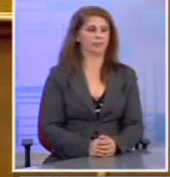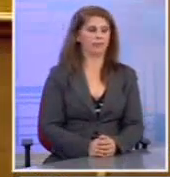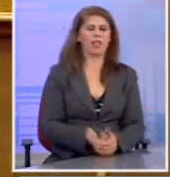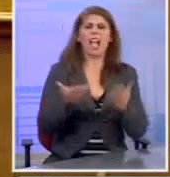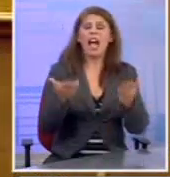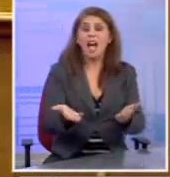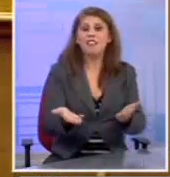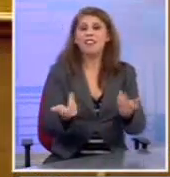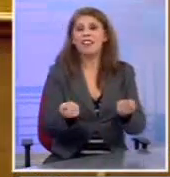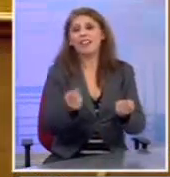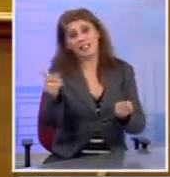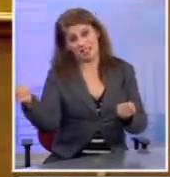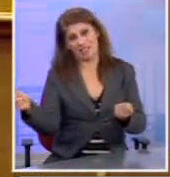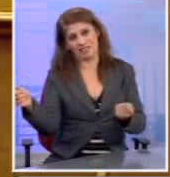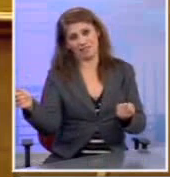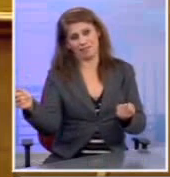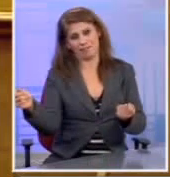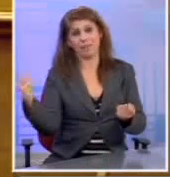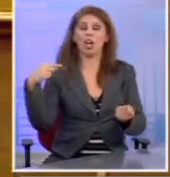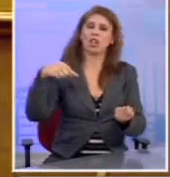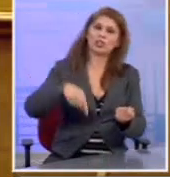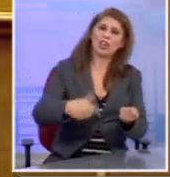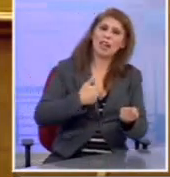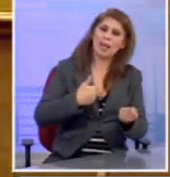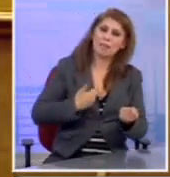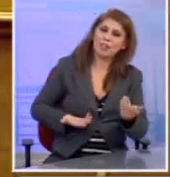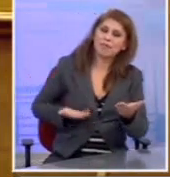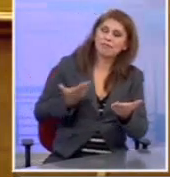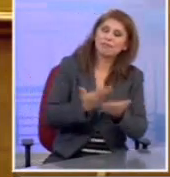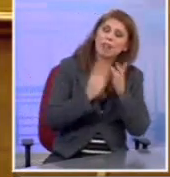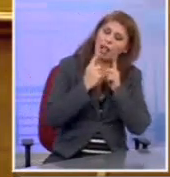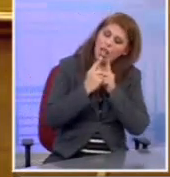Αυτά όμως θα κάνατε εσείς. Τώρα εμείς σας καταθέτουμε